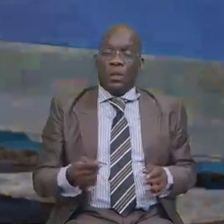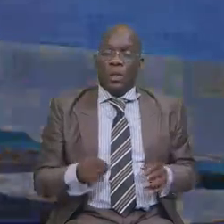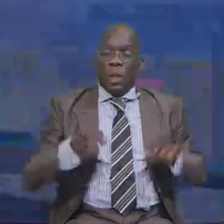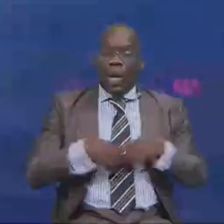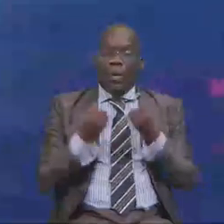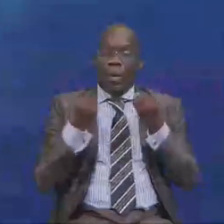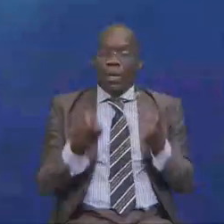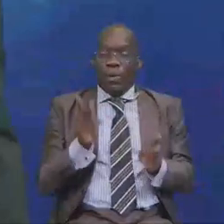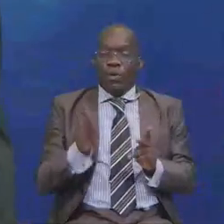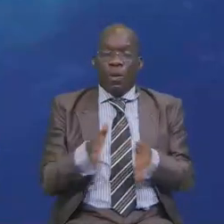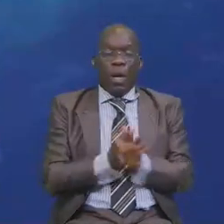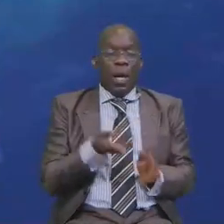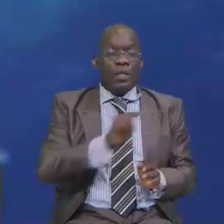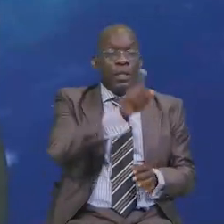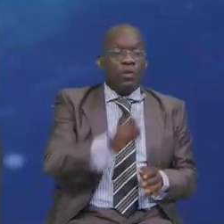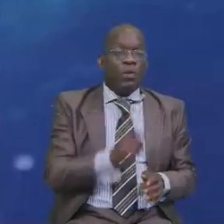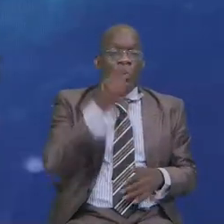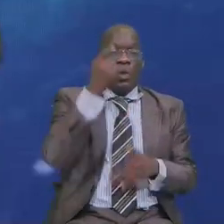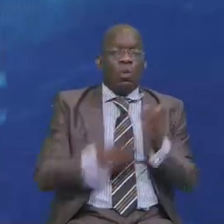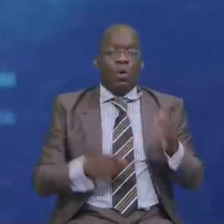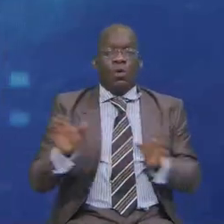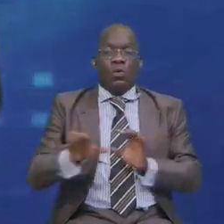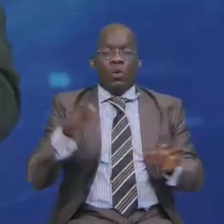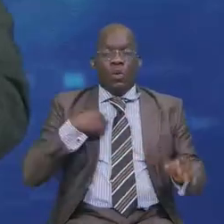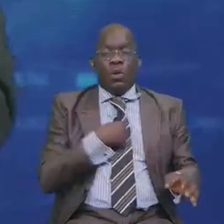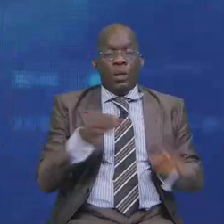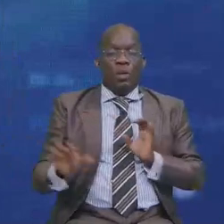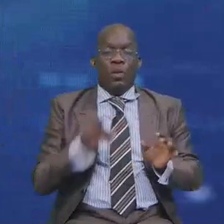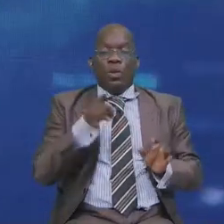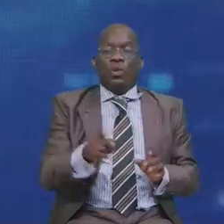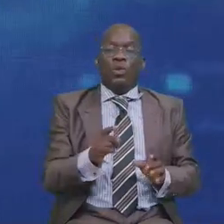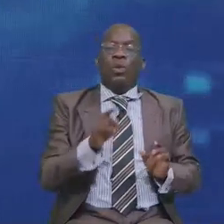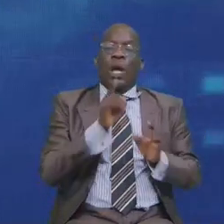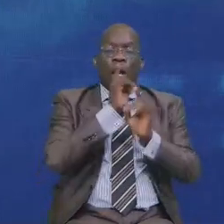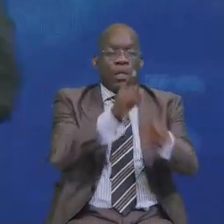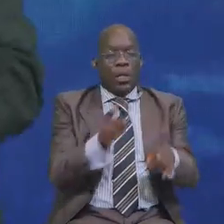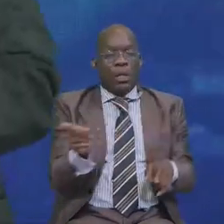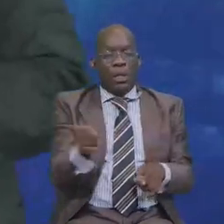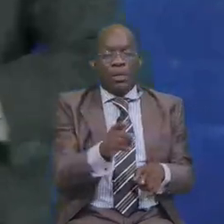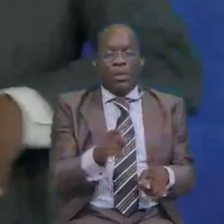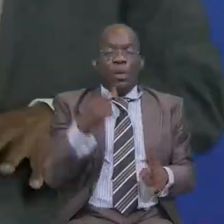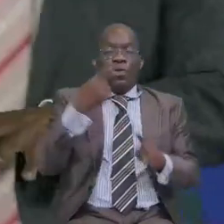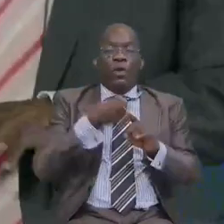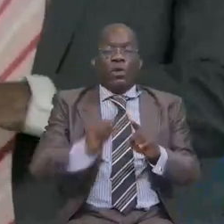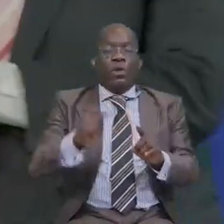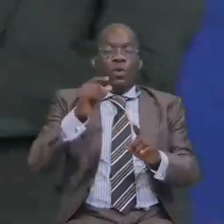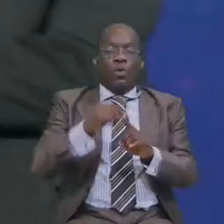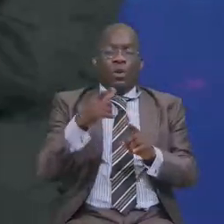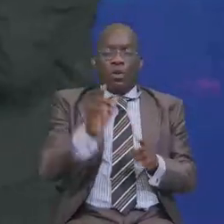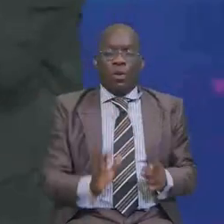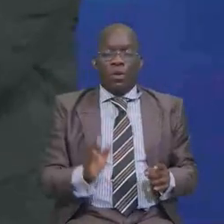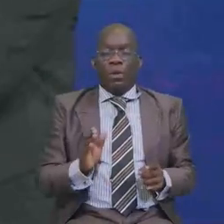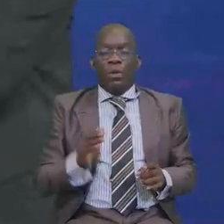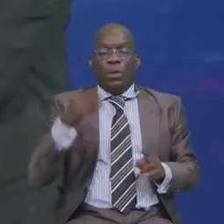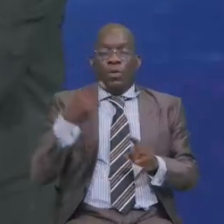gens qui posent la question, que ferons-nous? Et vous leur donnez la réponse de la parole de Dieu et